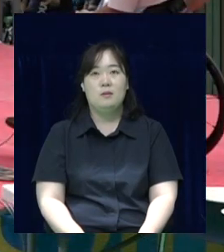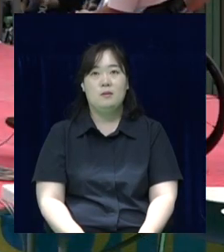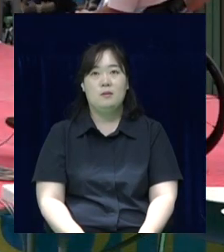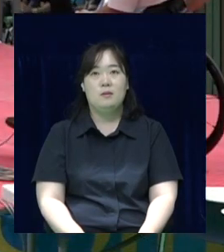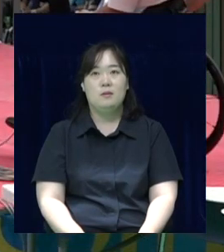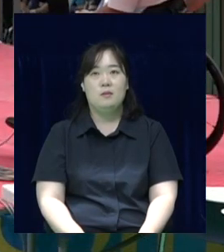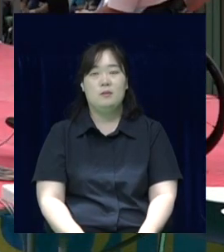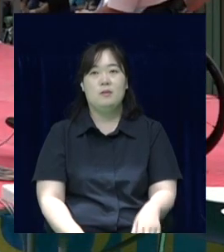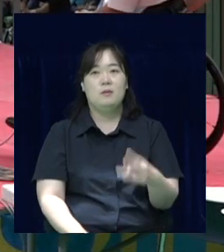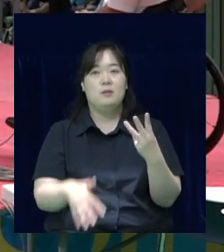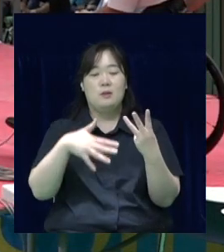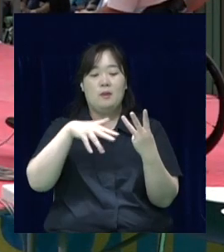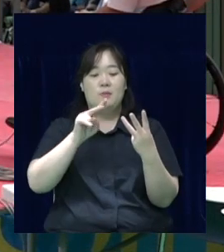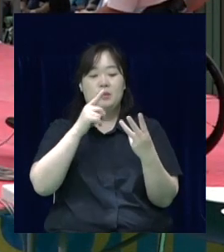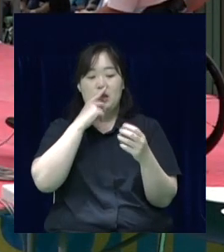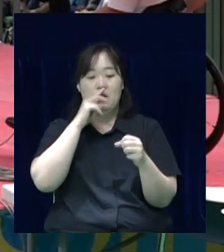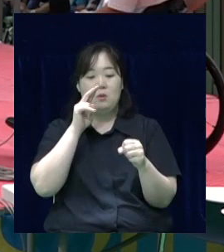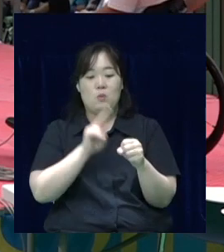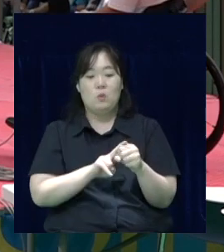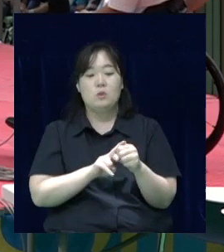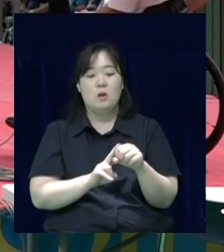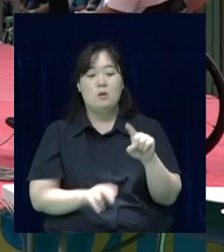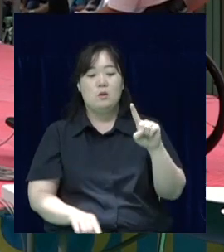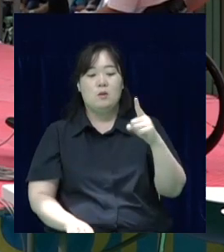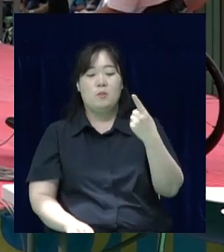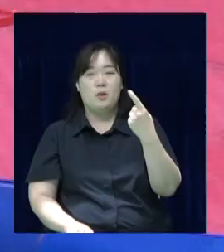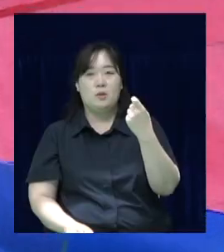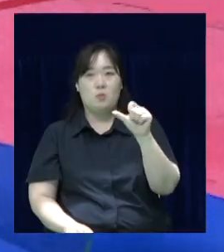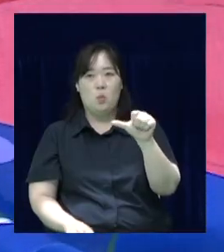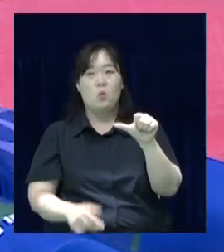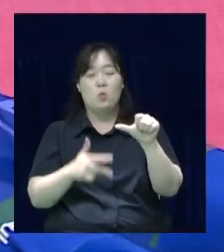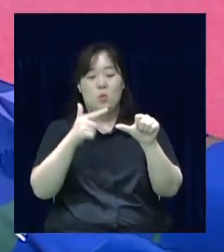자, 세 번째 시도는 115kg이고요.